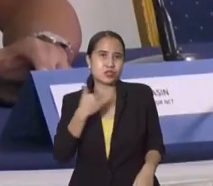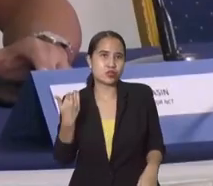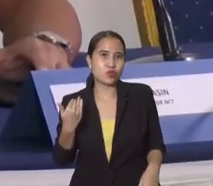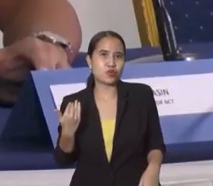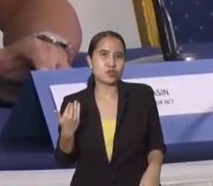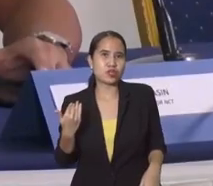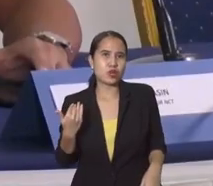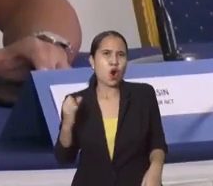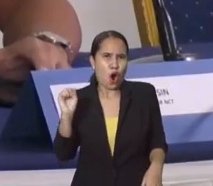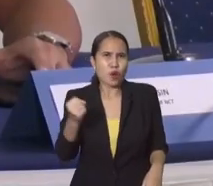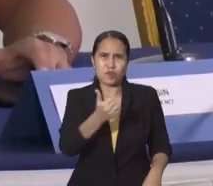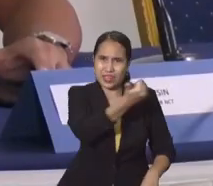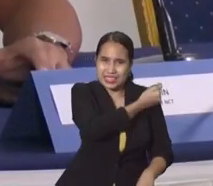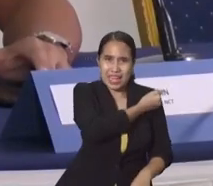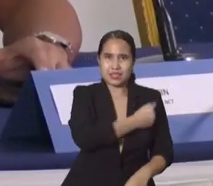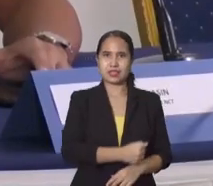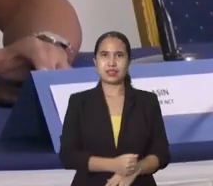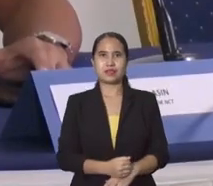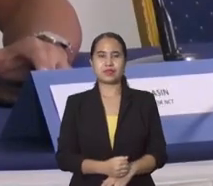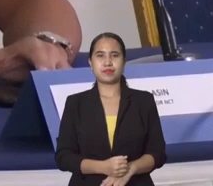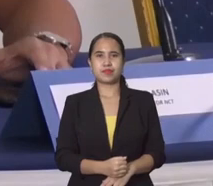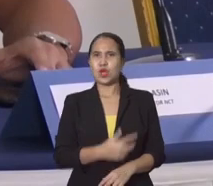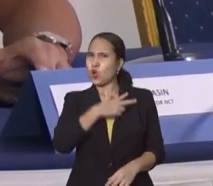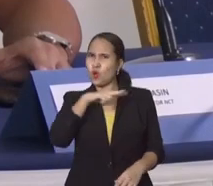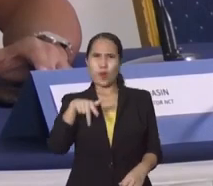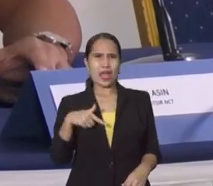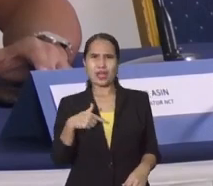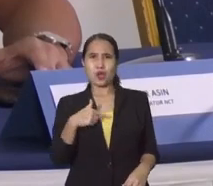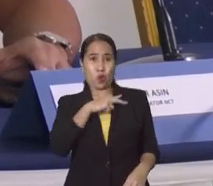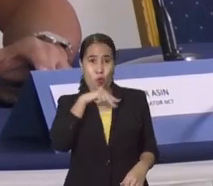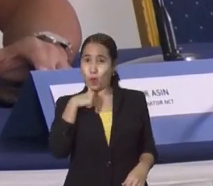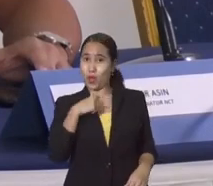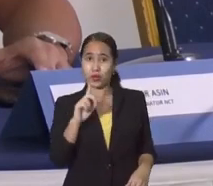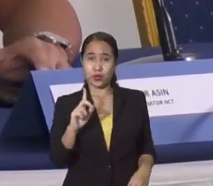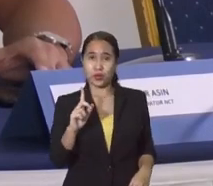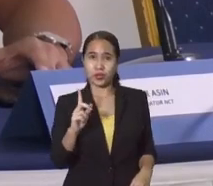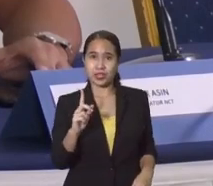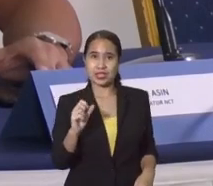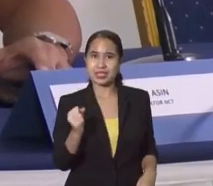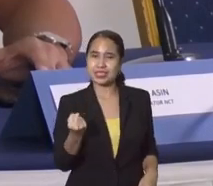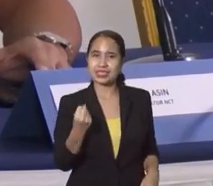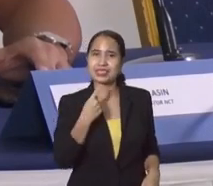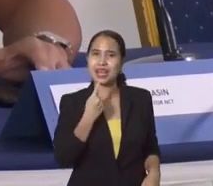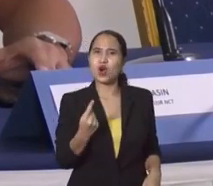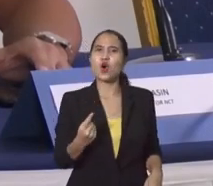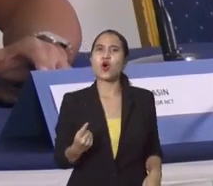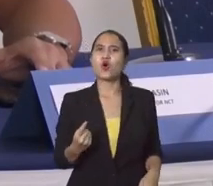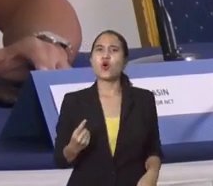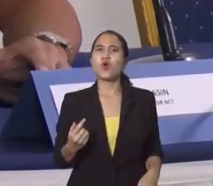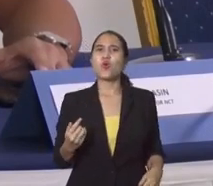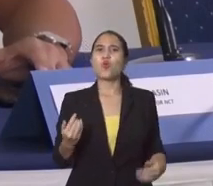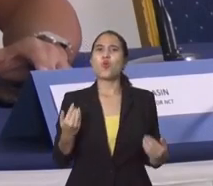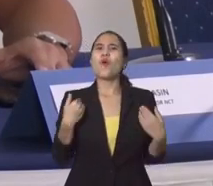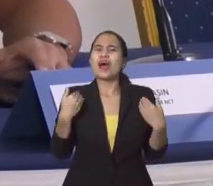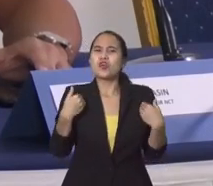vaccin. Wij kunnen niet zeggen per persoon waar ze aan overleden zijn. Dat is het schenden van